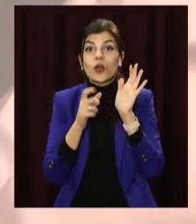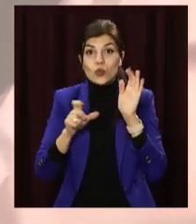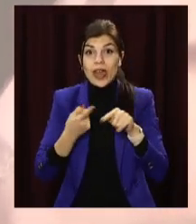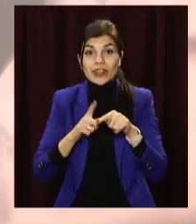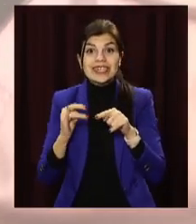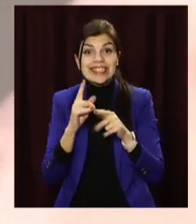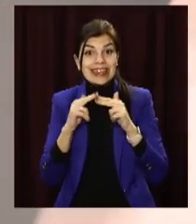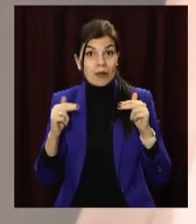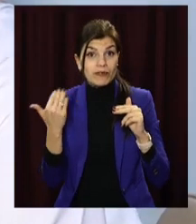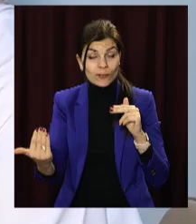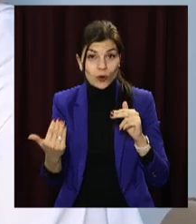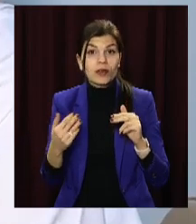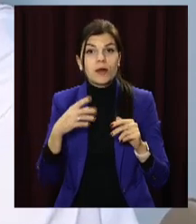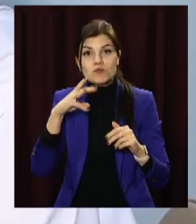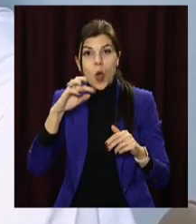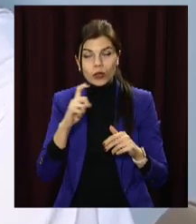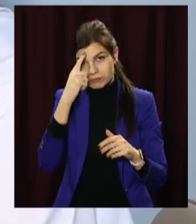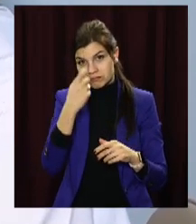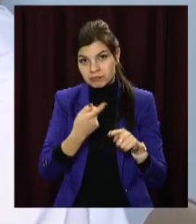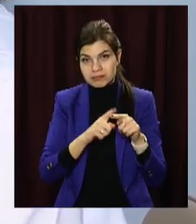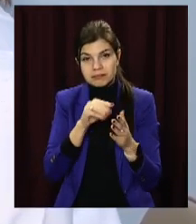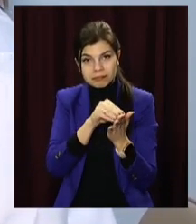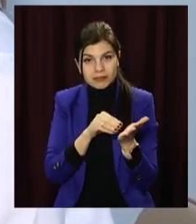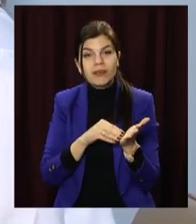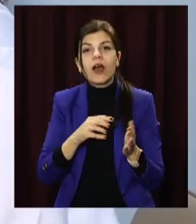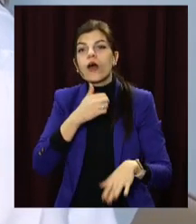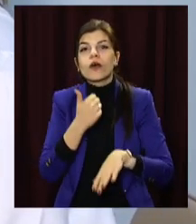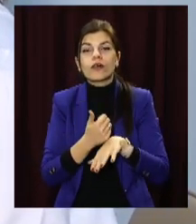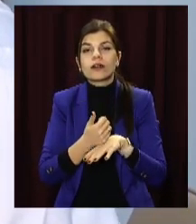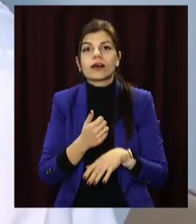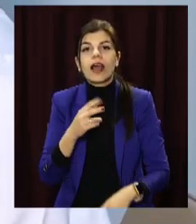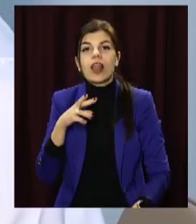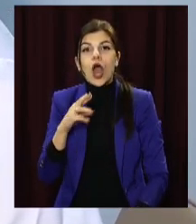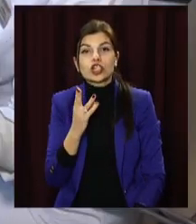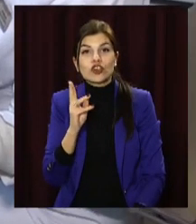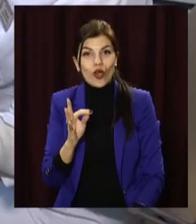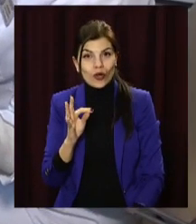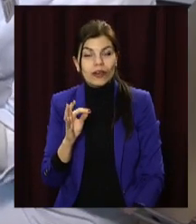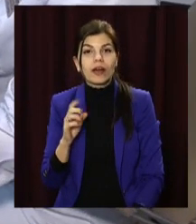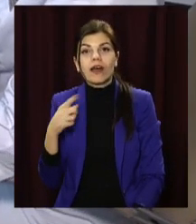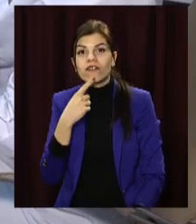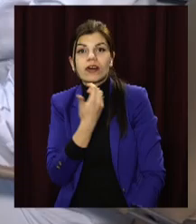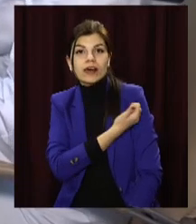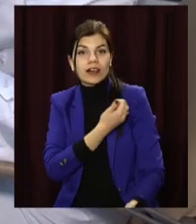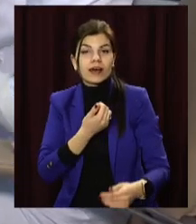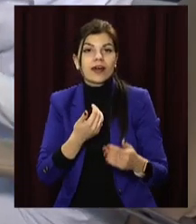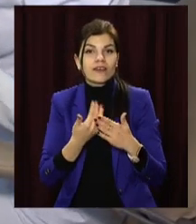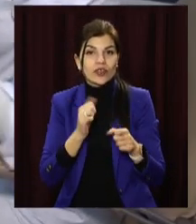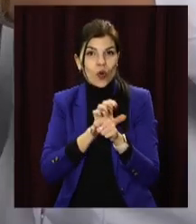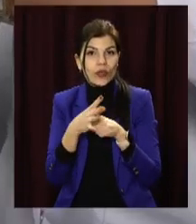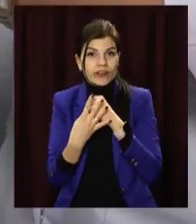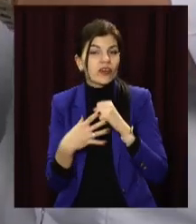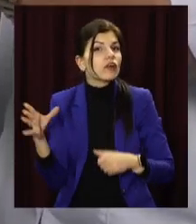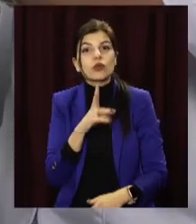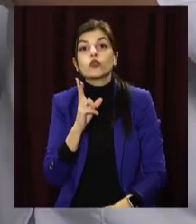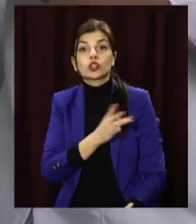Дніпропетровської області, повідомляють у МОЗ. За словами головного санітарного лікаря країни Віктора Ляшка, щеплення від COVID-19 отримають всі